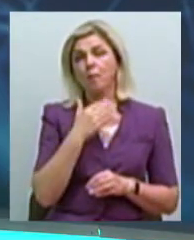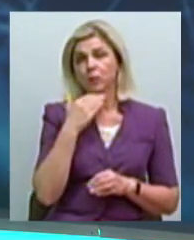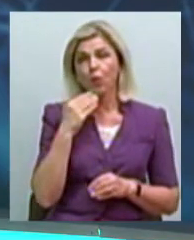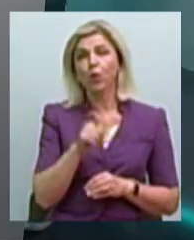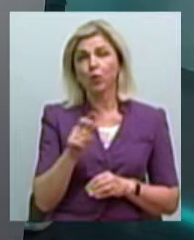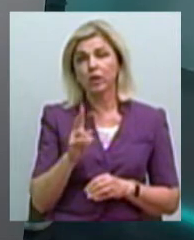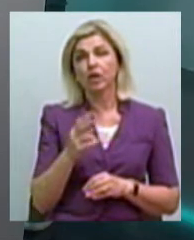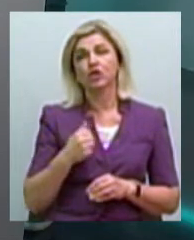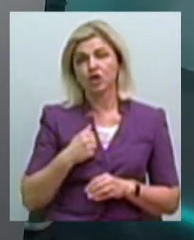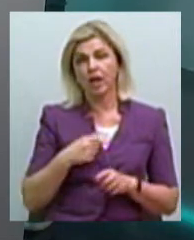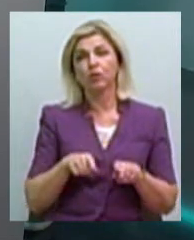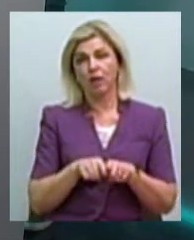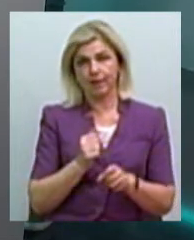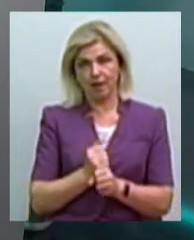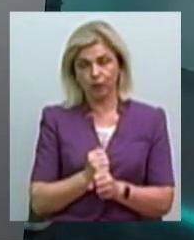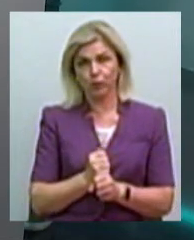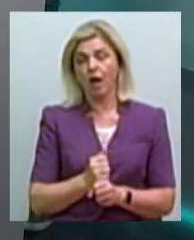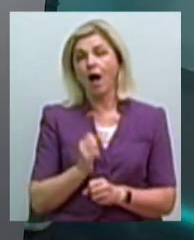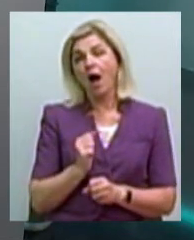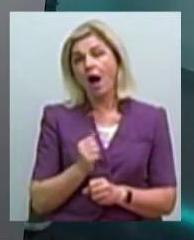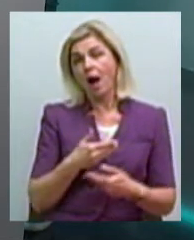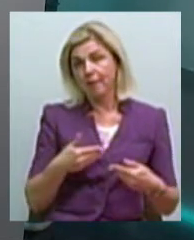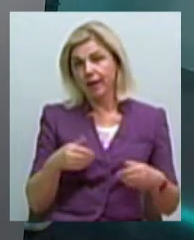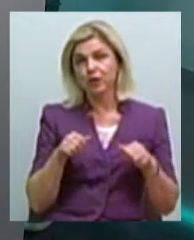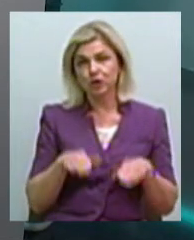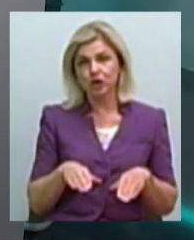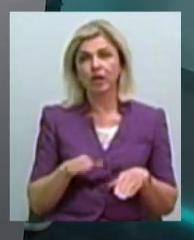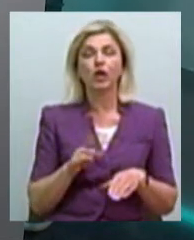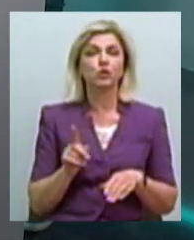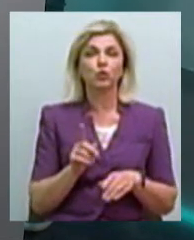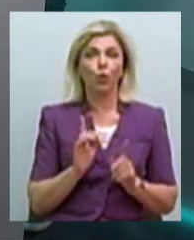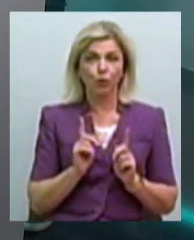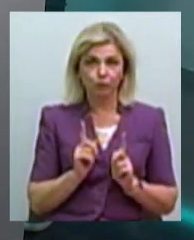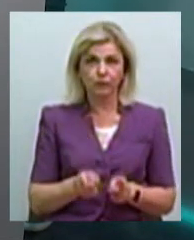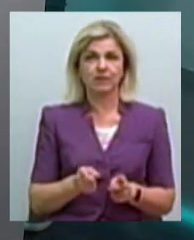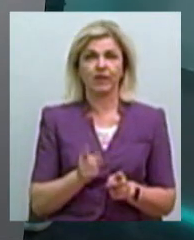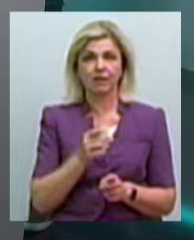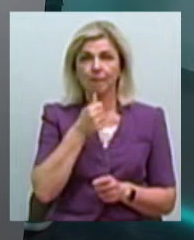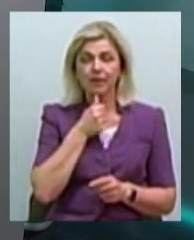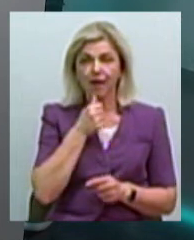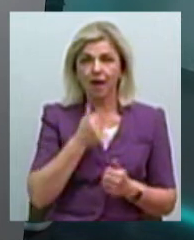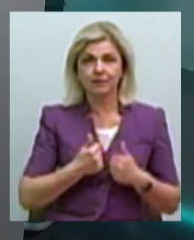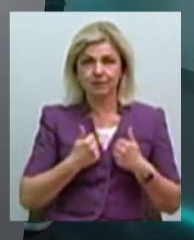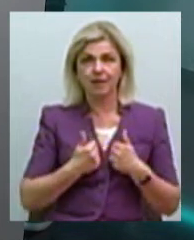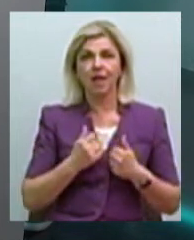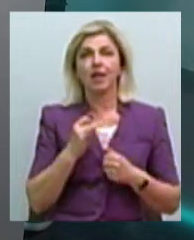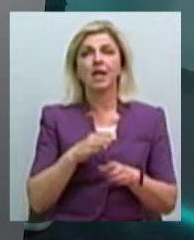сожалению, так делают. Ну, мы решили, что мы будем действительно пытаться, и не то чтобы пытаться, а реализовывать как бы здесь проекты